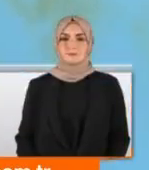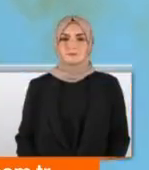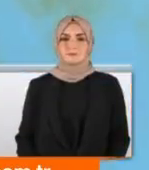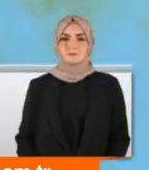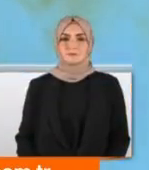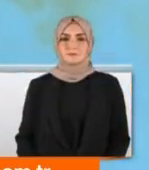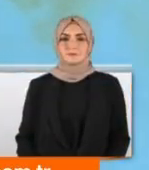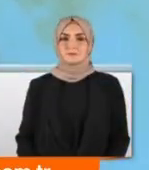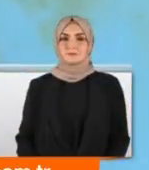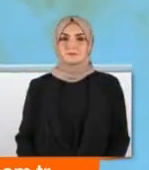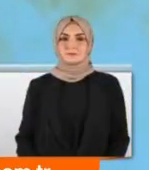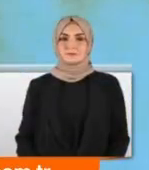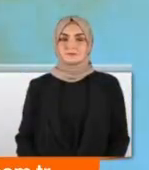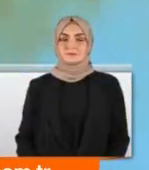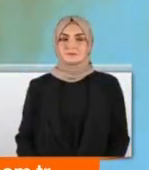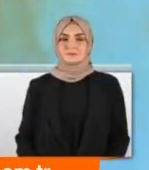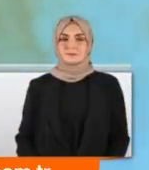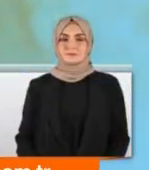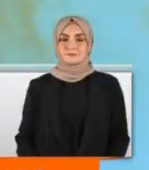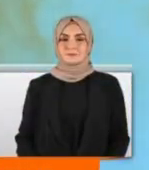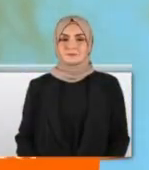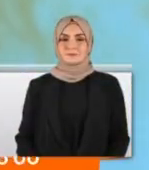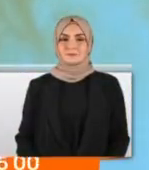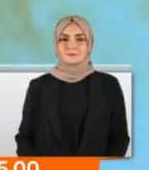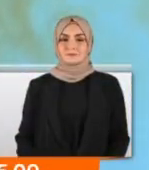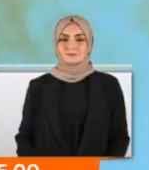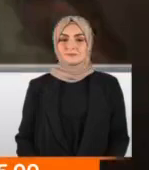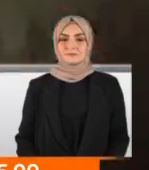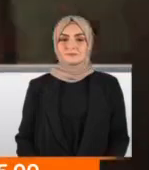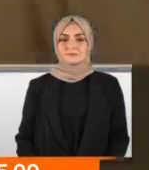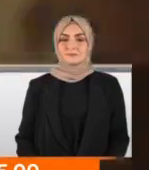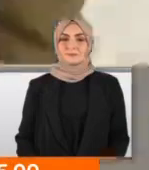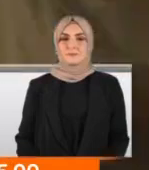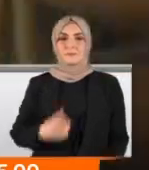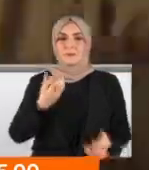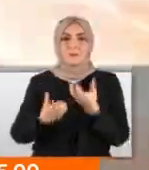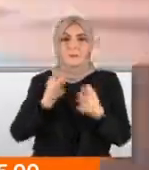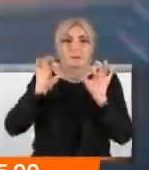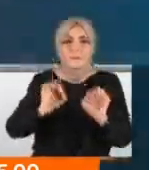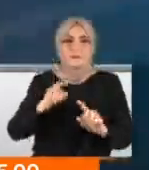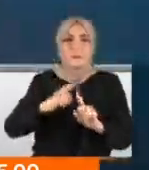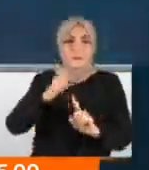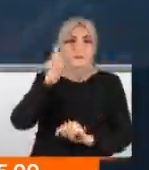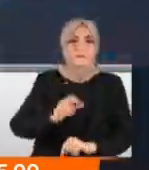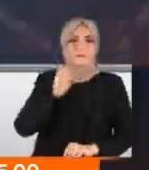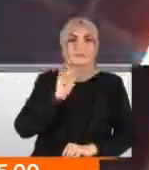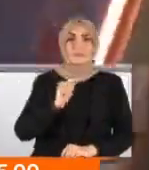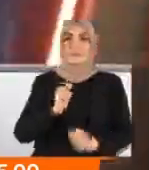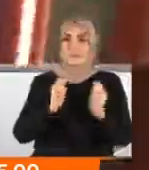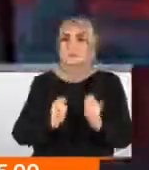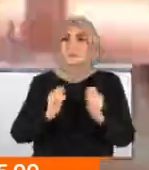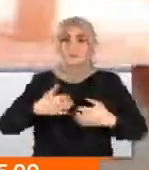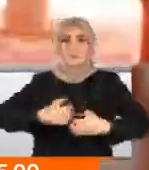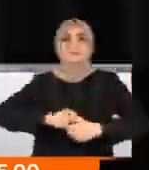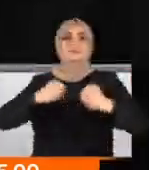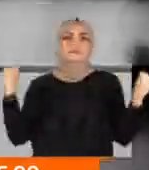Kaç. Omzumdan itibaren bir anda alev aldım. Şurada kafam görünüyor. Yanmaya başlayan Tepki güçlükle montunu çıkardı. Set